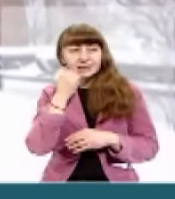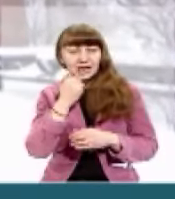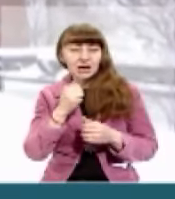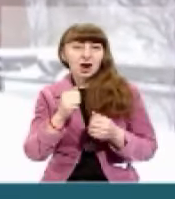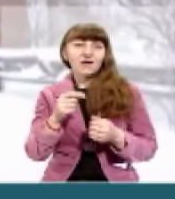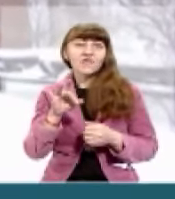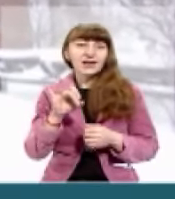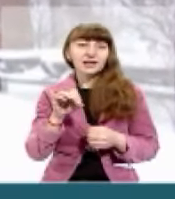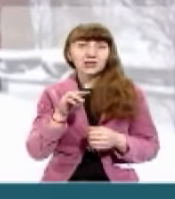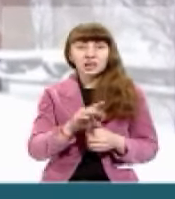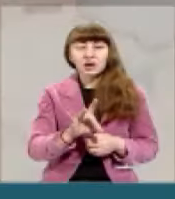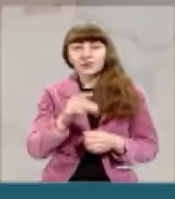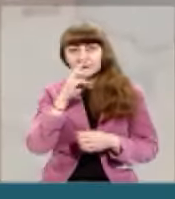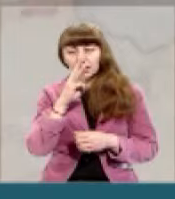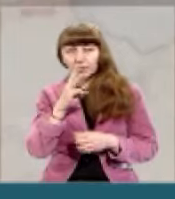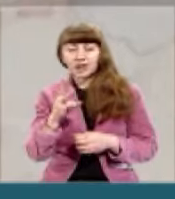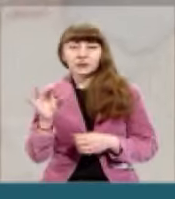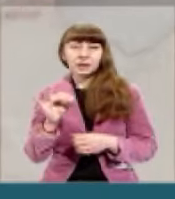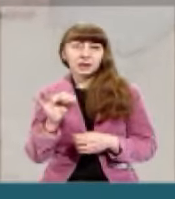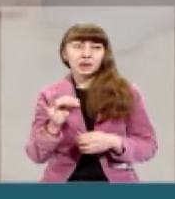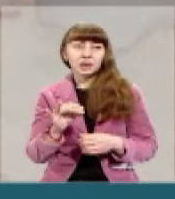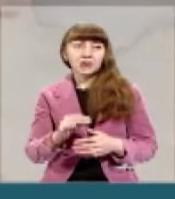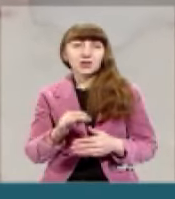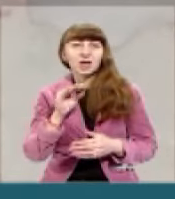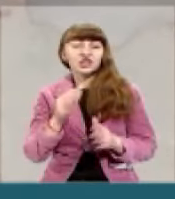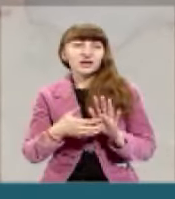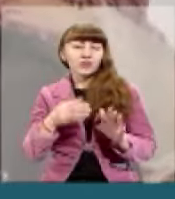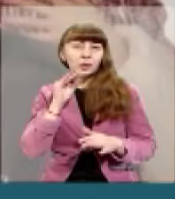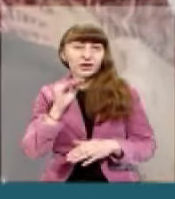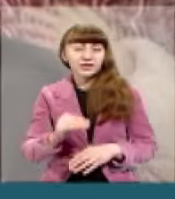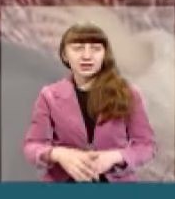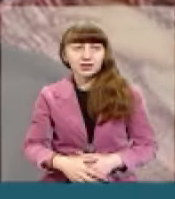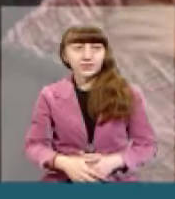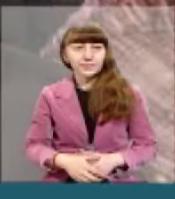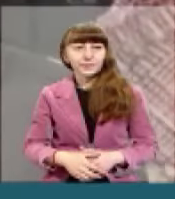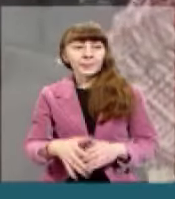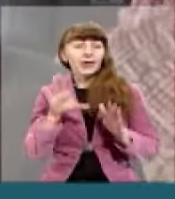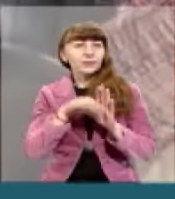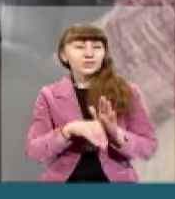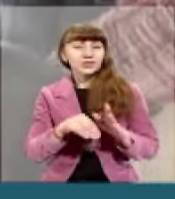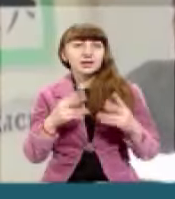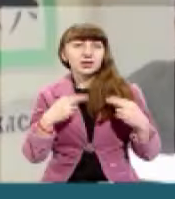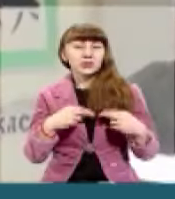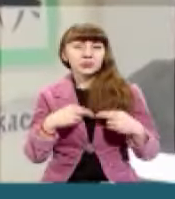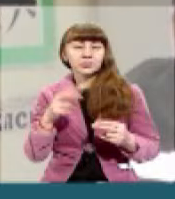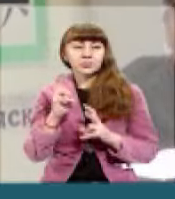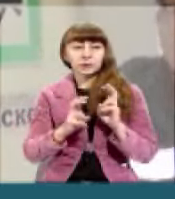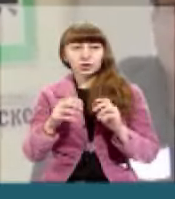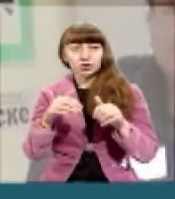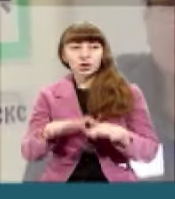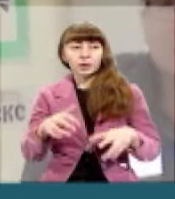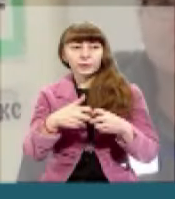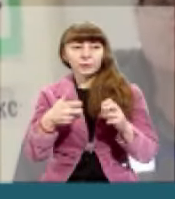станции, заработная плата специалистов и отсутствие профильных кадров. Депутаты отметили, что вместе с руководством учреждения работают над